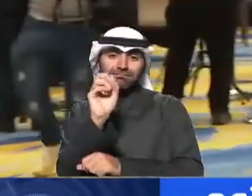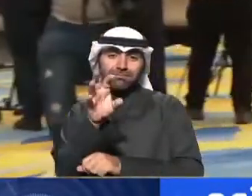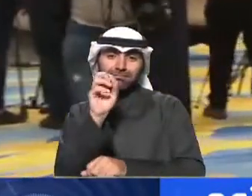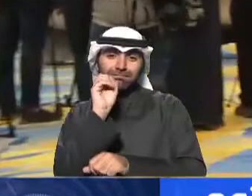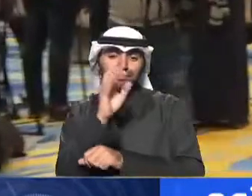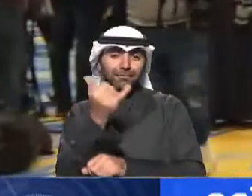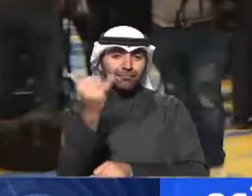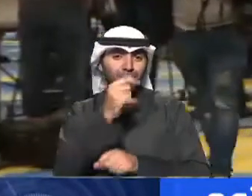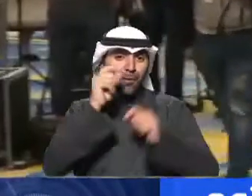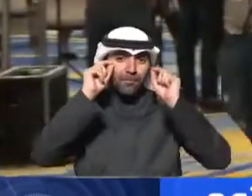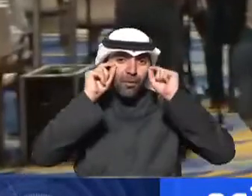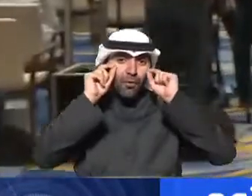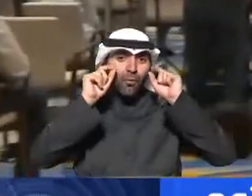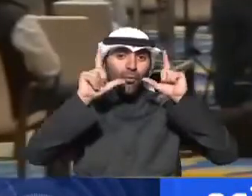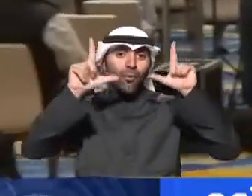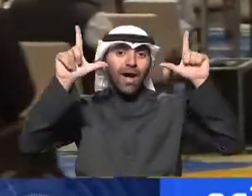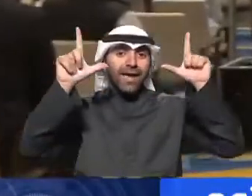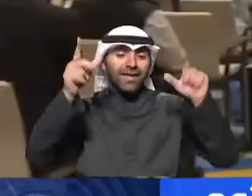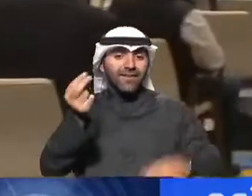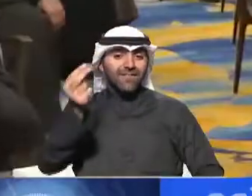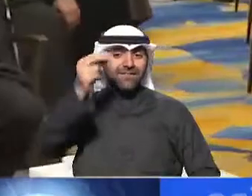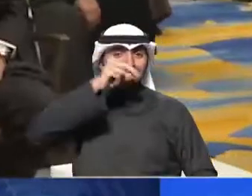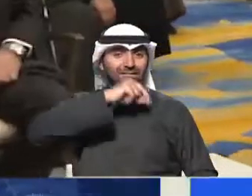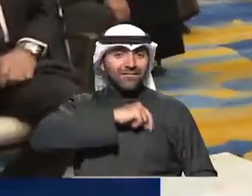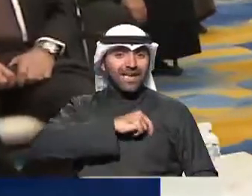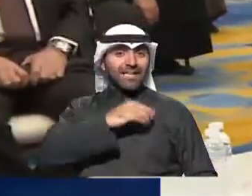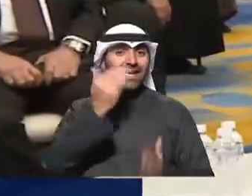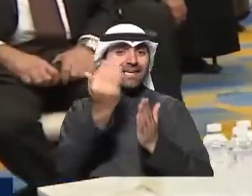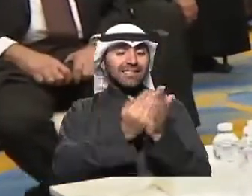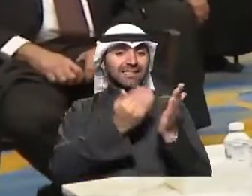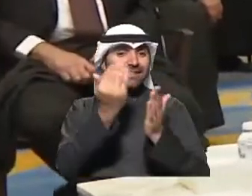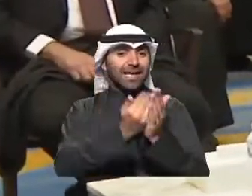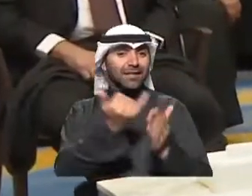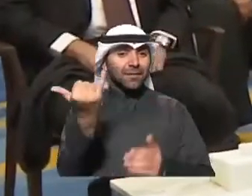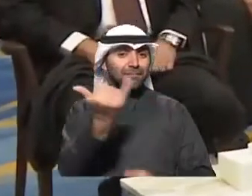وقدرتهم على استخدام الخدمات المصرفية الاستخدام الأمثل